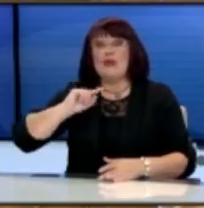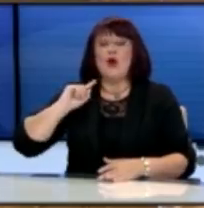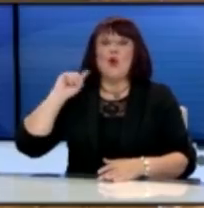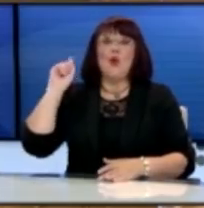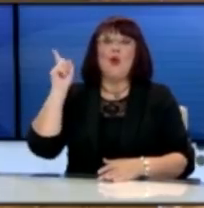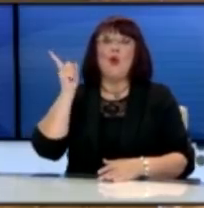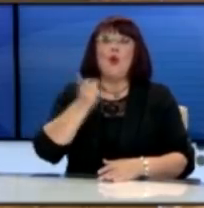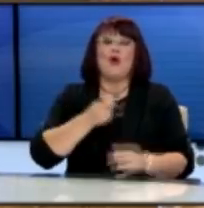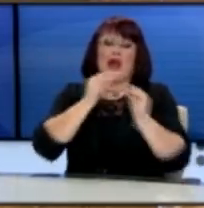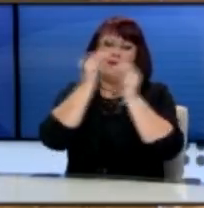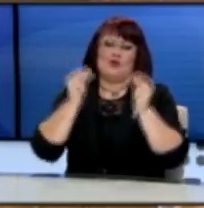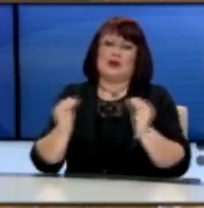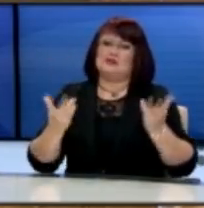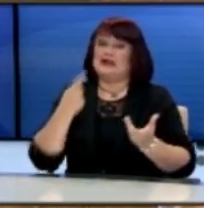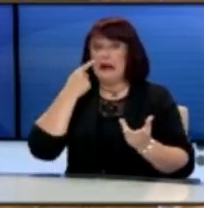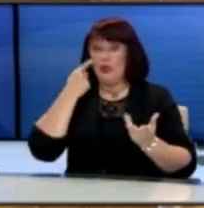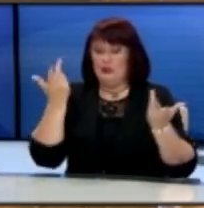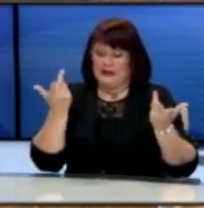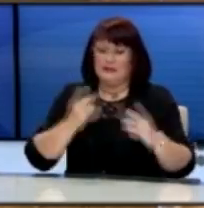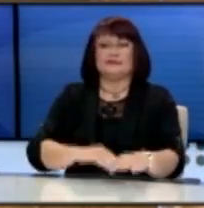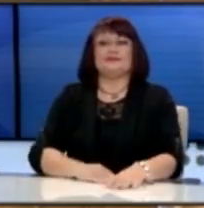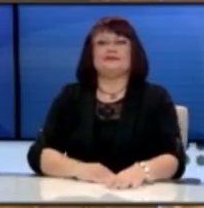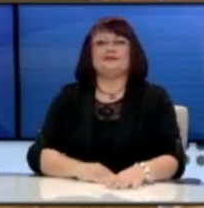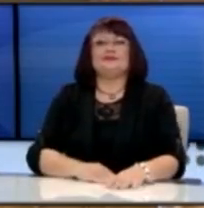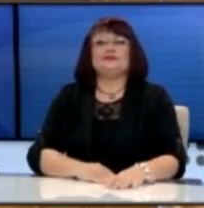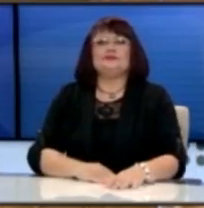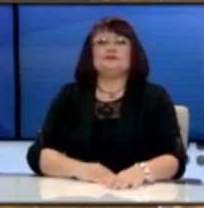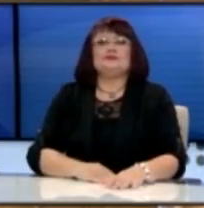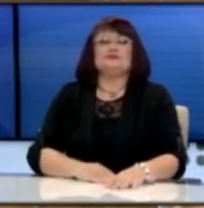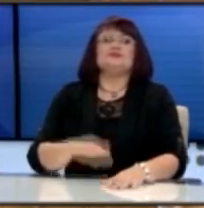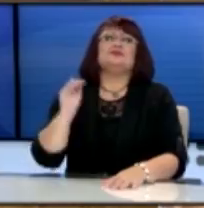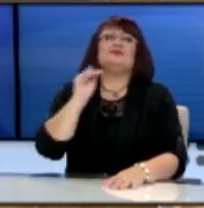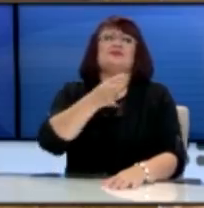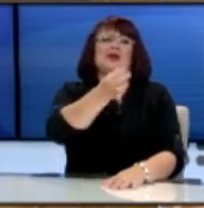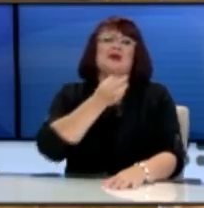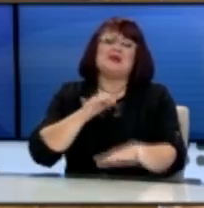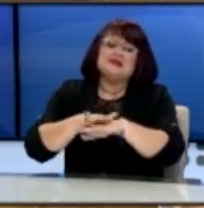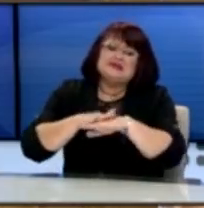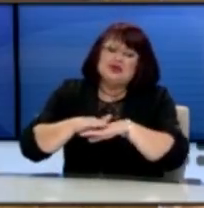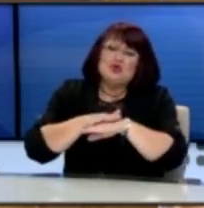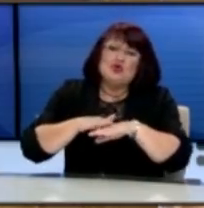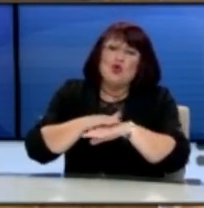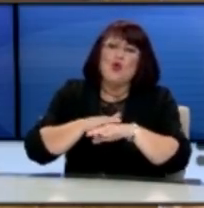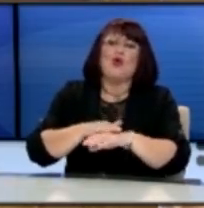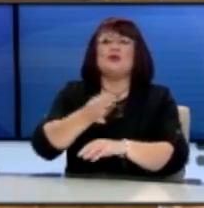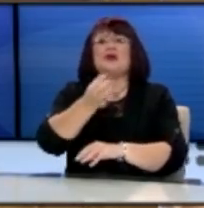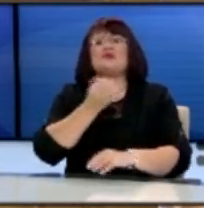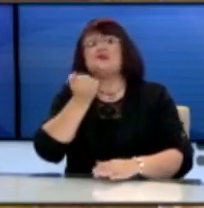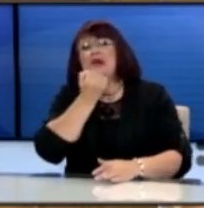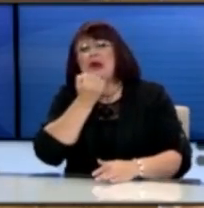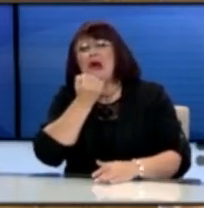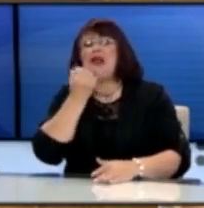τα αναγκαία συμπεράσματα. Μπορείτε να ζητάτε όσες συγγνώμες θέλετε, να επικαλείστε